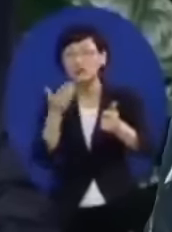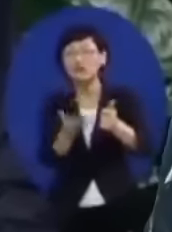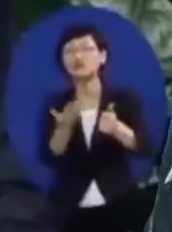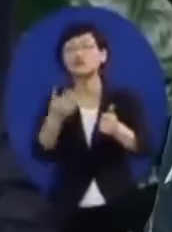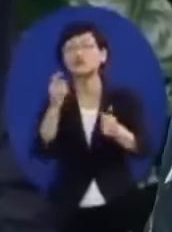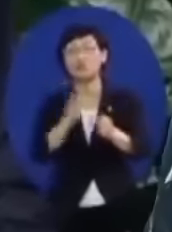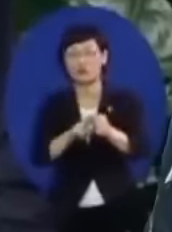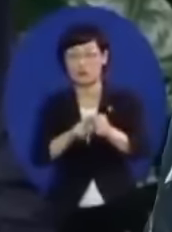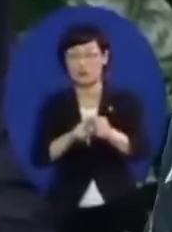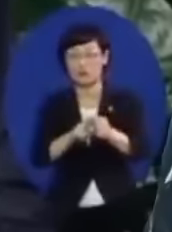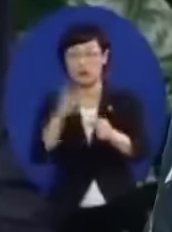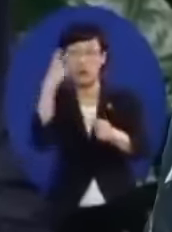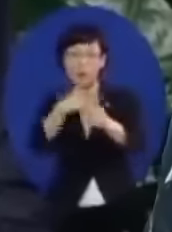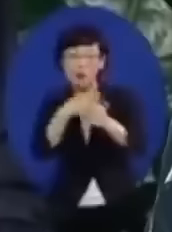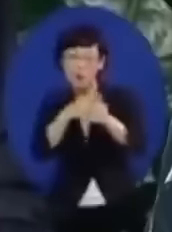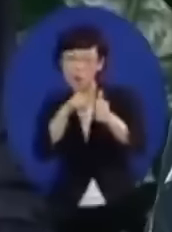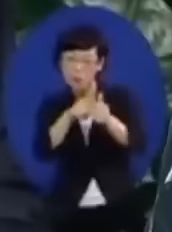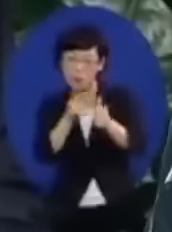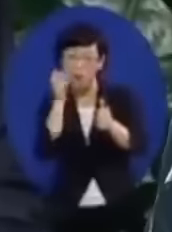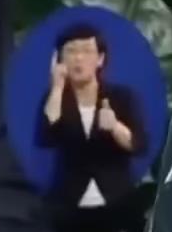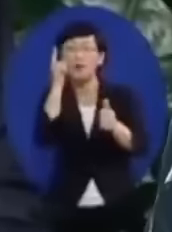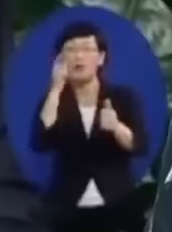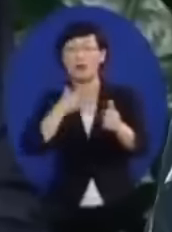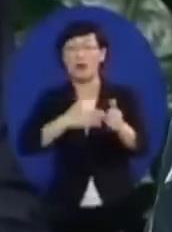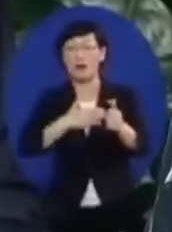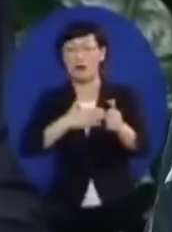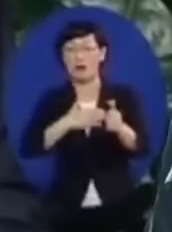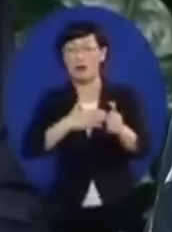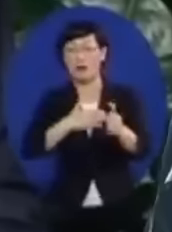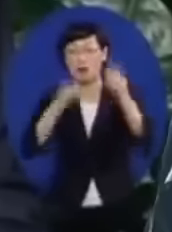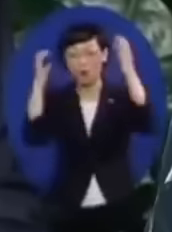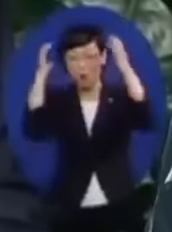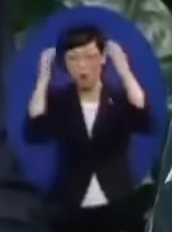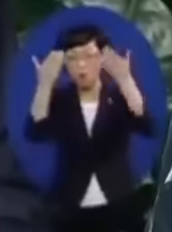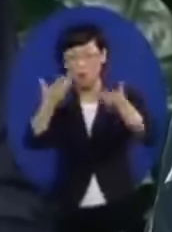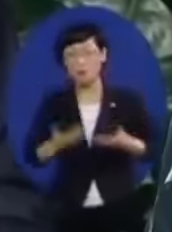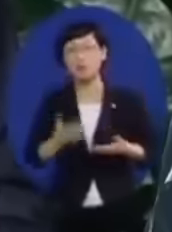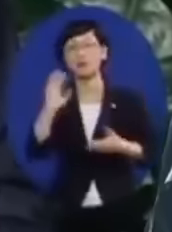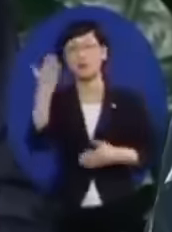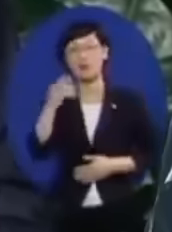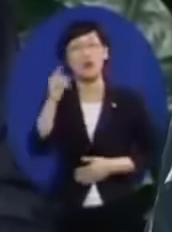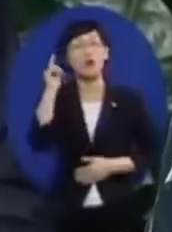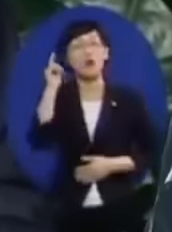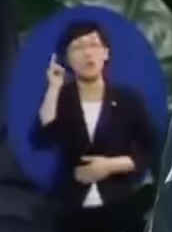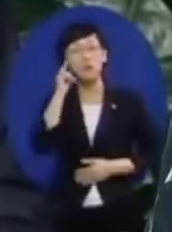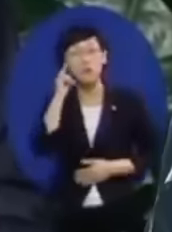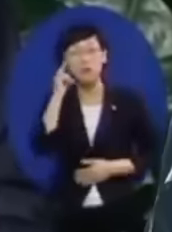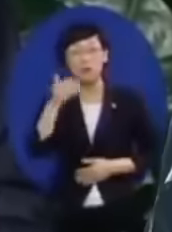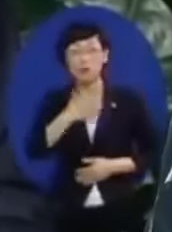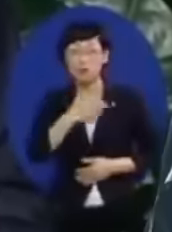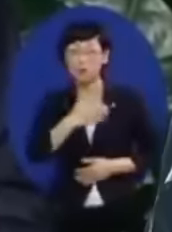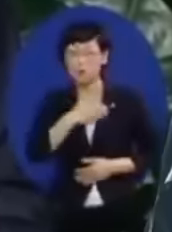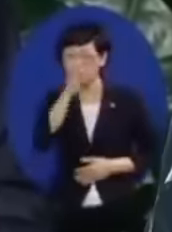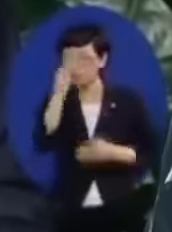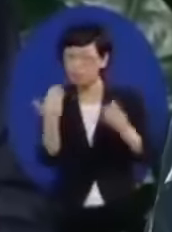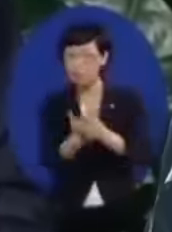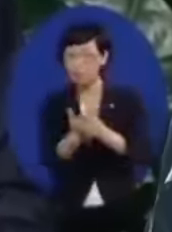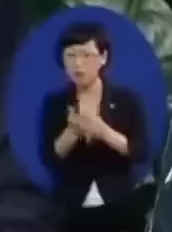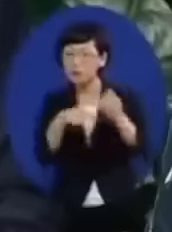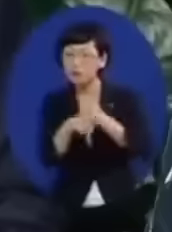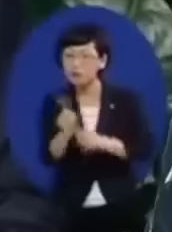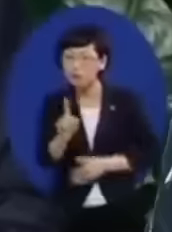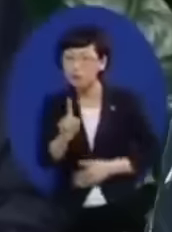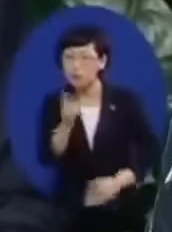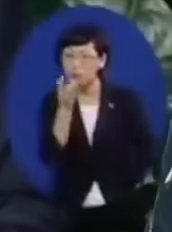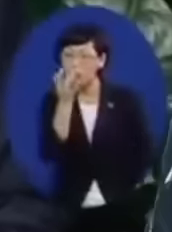바울이 확실히 알고서 고난을 감당한 것입니다. 왜 나는 병들고 아픈지